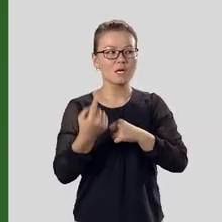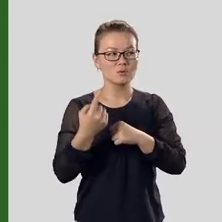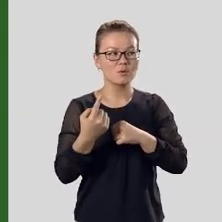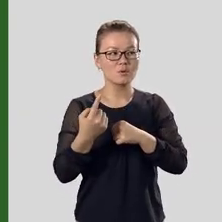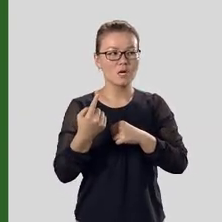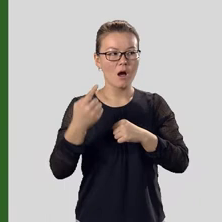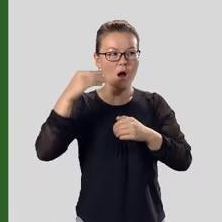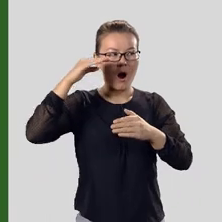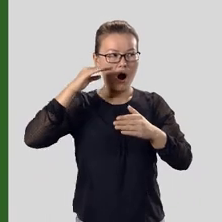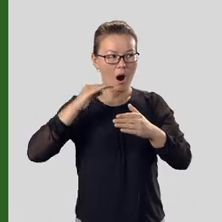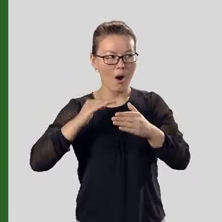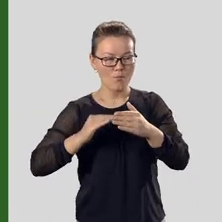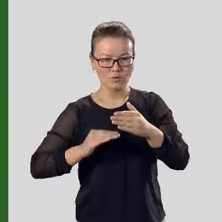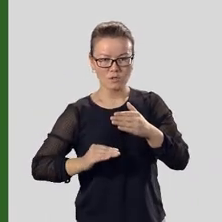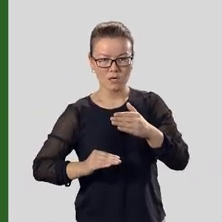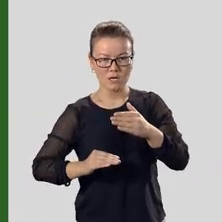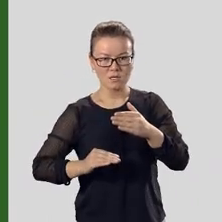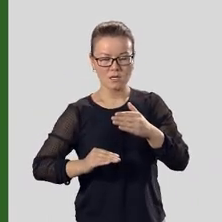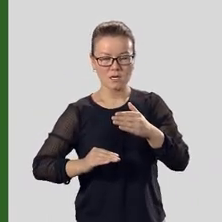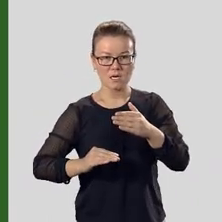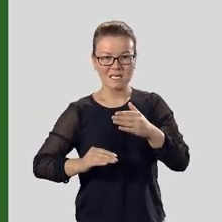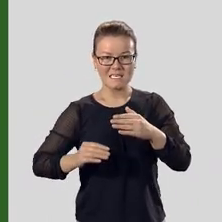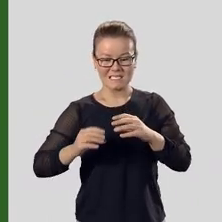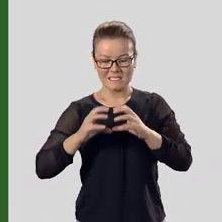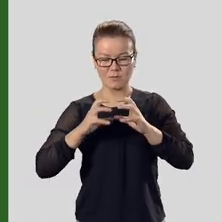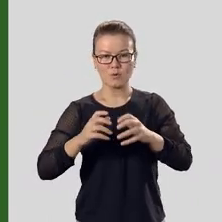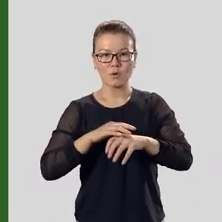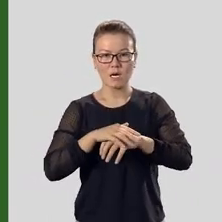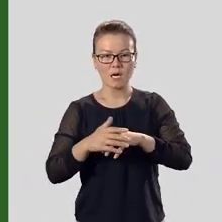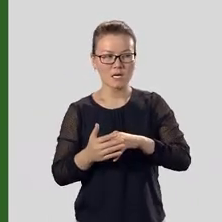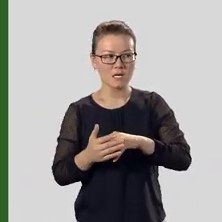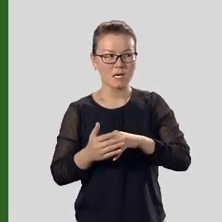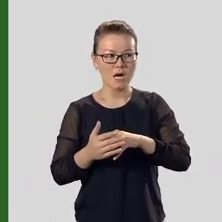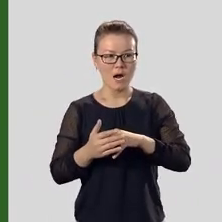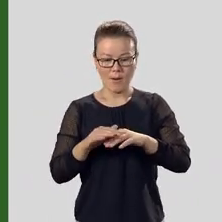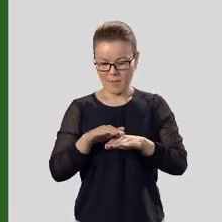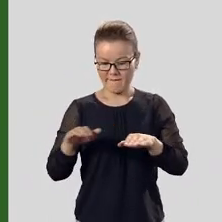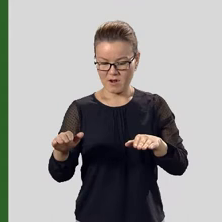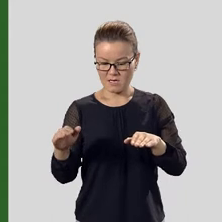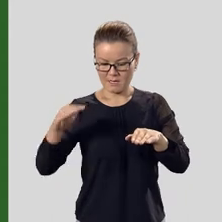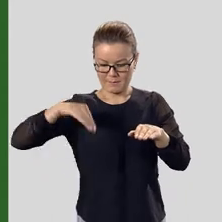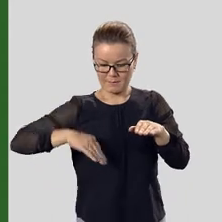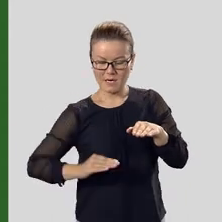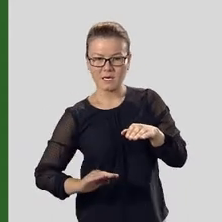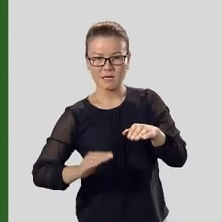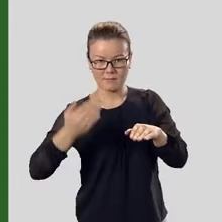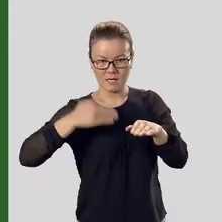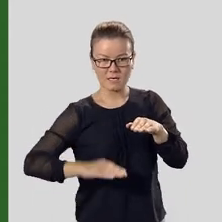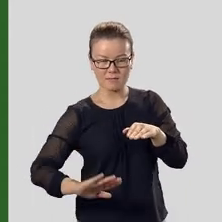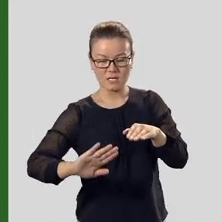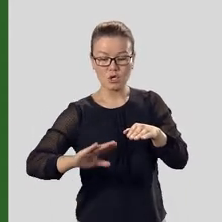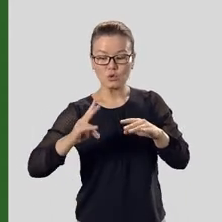происходит опускание земной коры. Поверхность Земли прогибается. Но